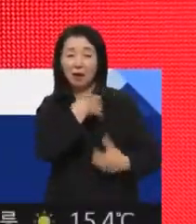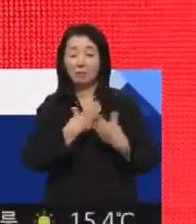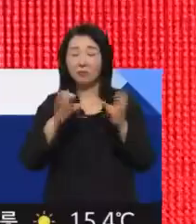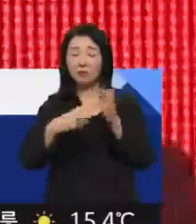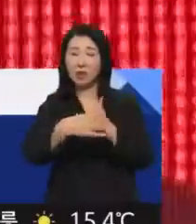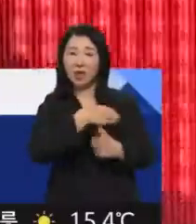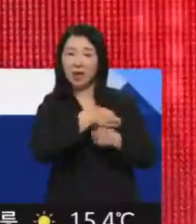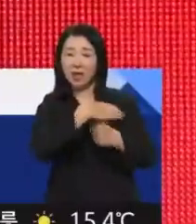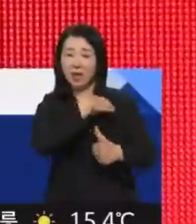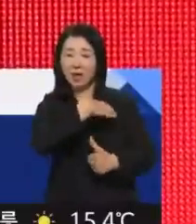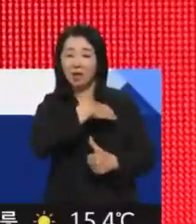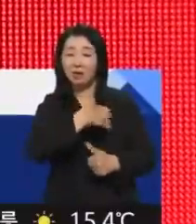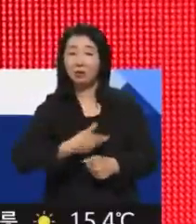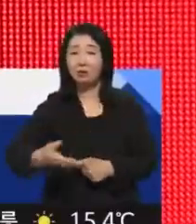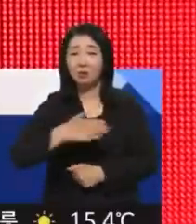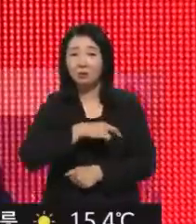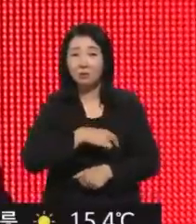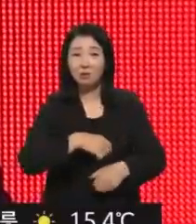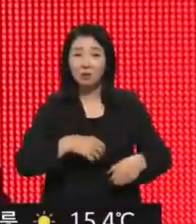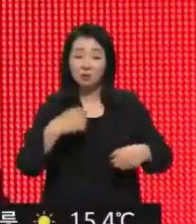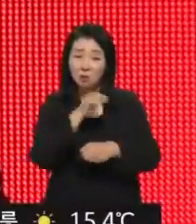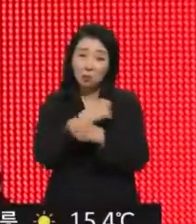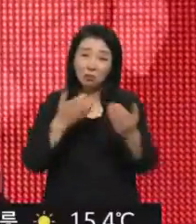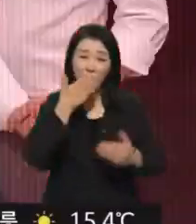여러분 명남하시겠습니까?